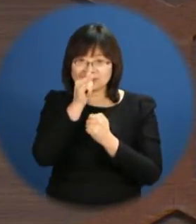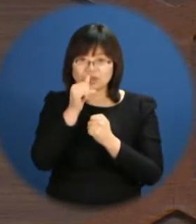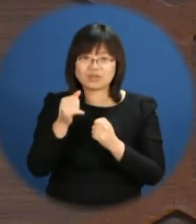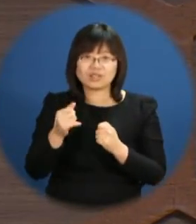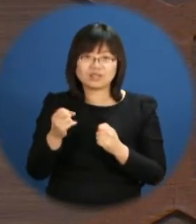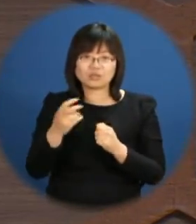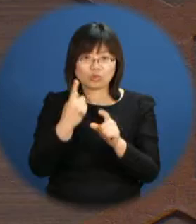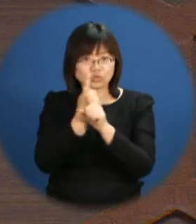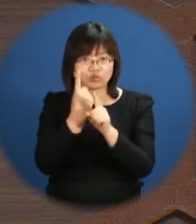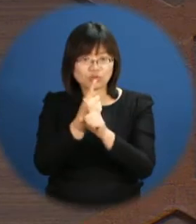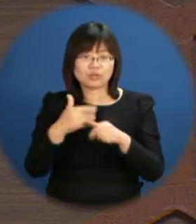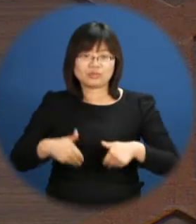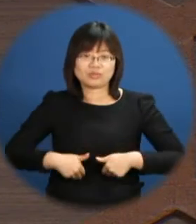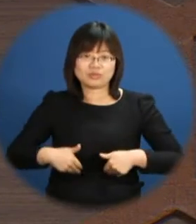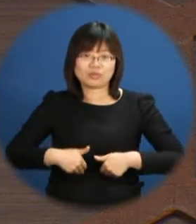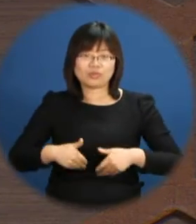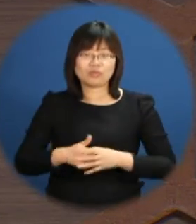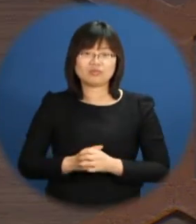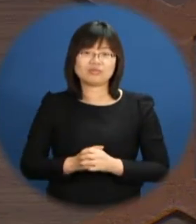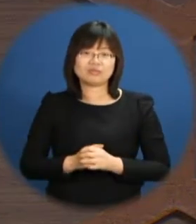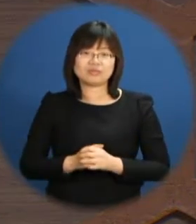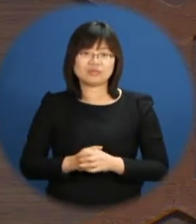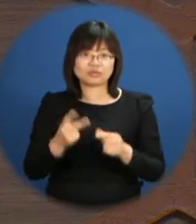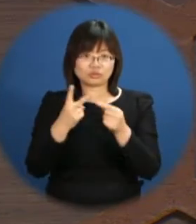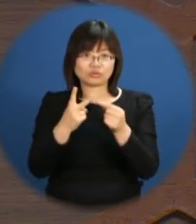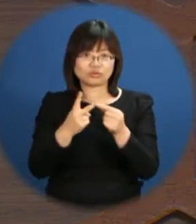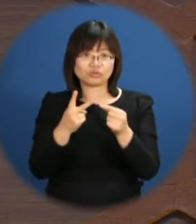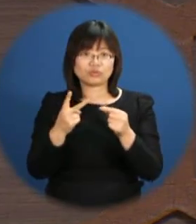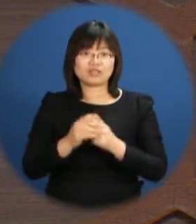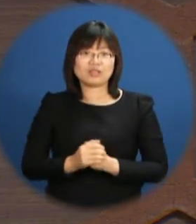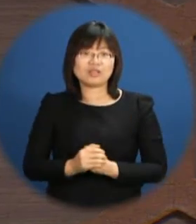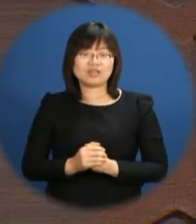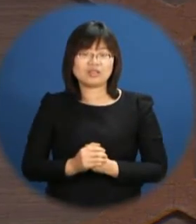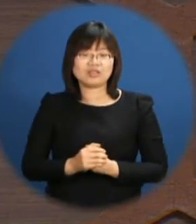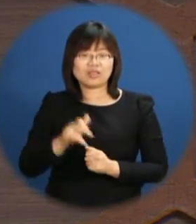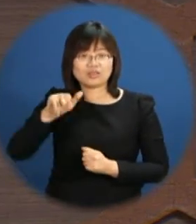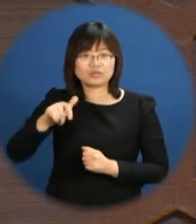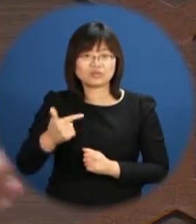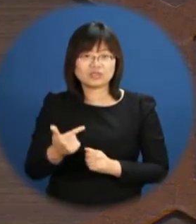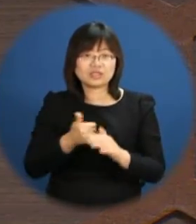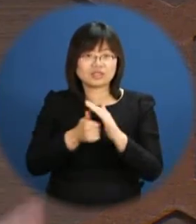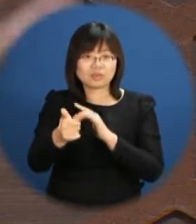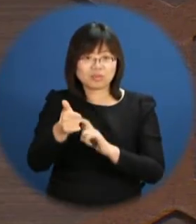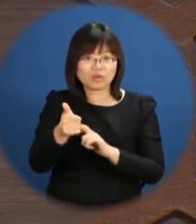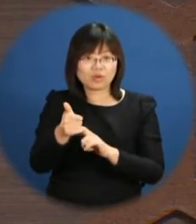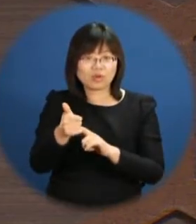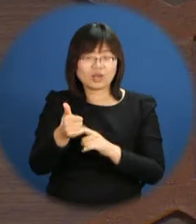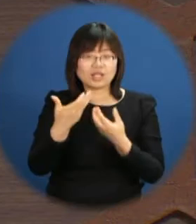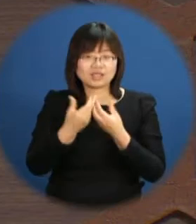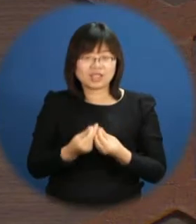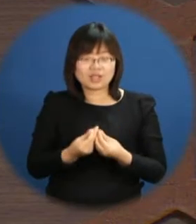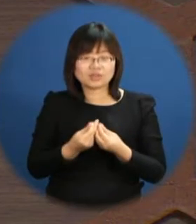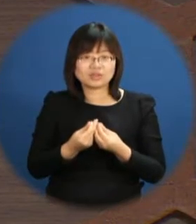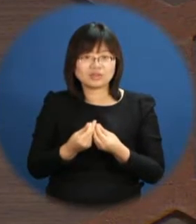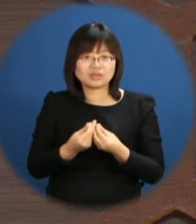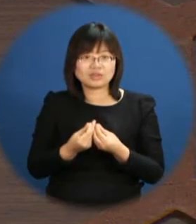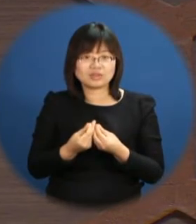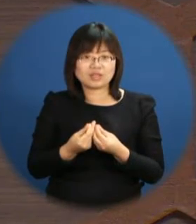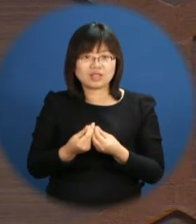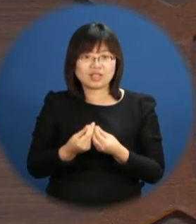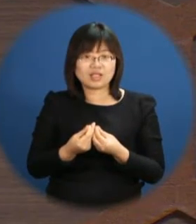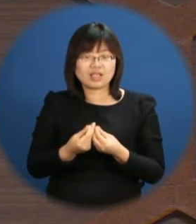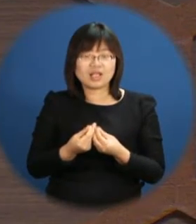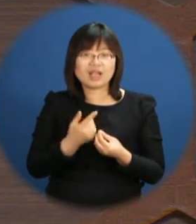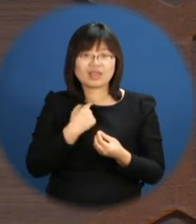그러니 이거 수정할 필요가 있습니다 둘째로 이 군이 대표적으로 예를 들은 과학